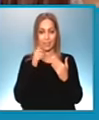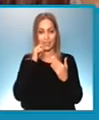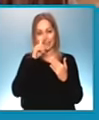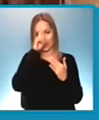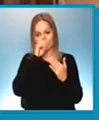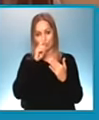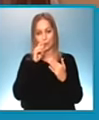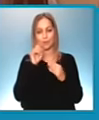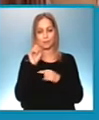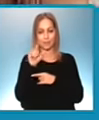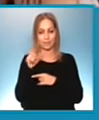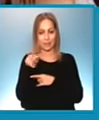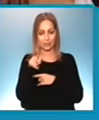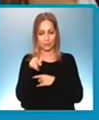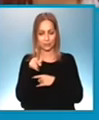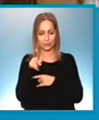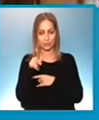ovo omogućili.